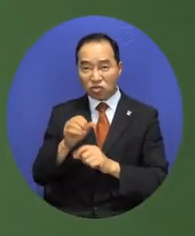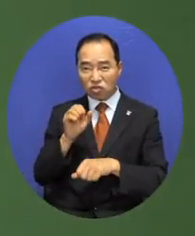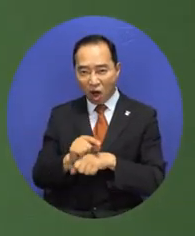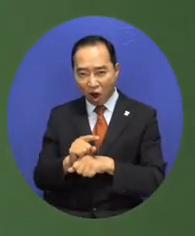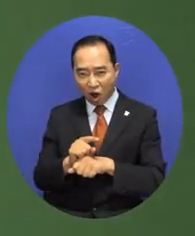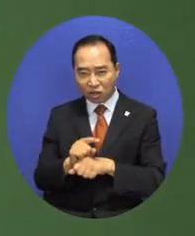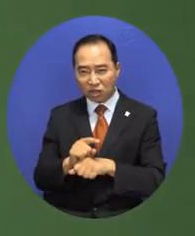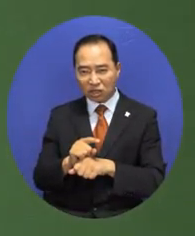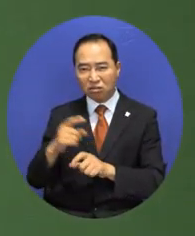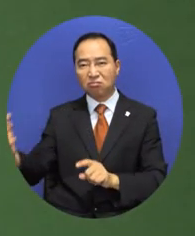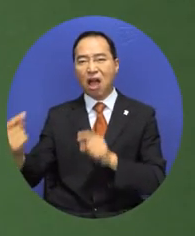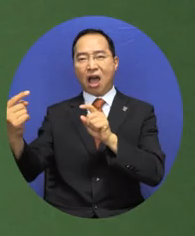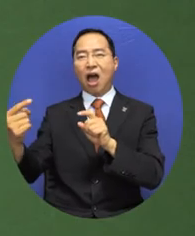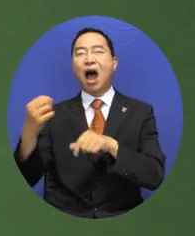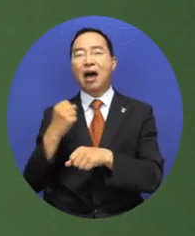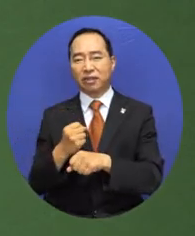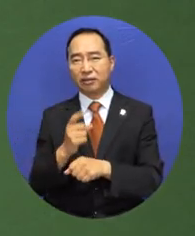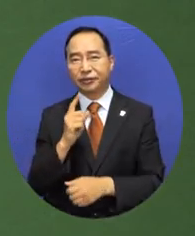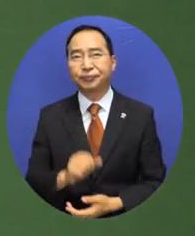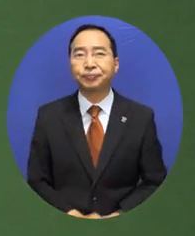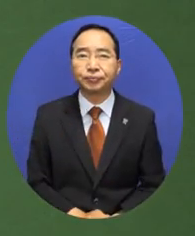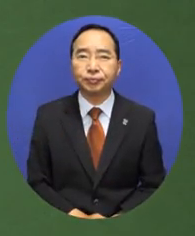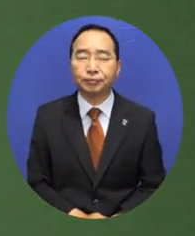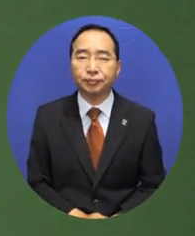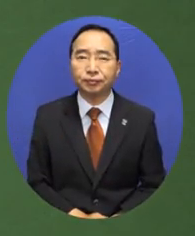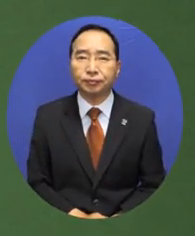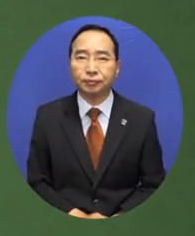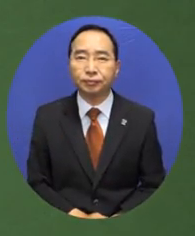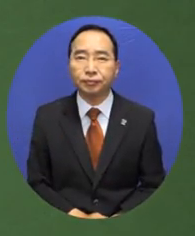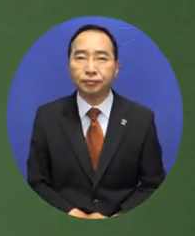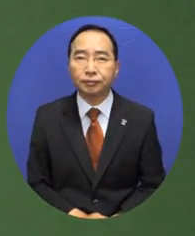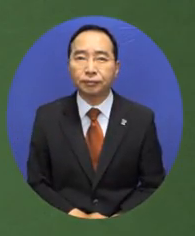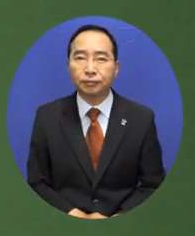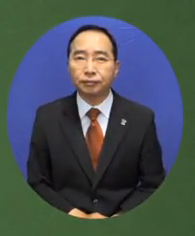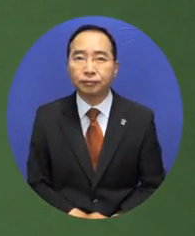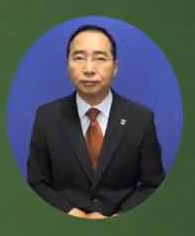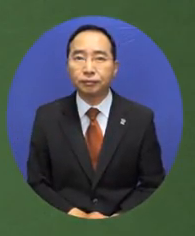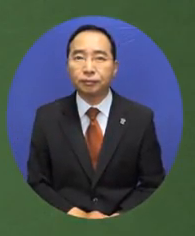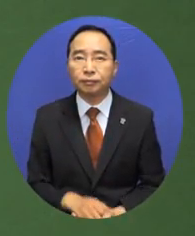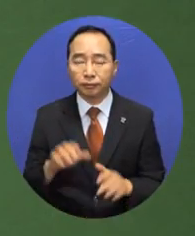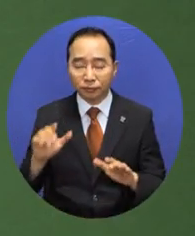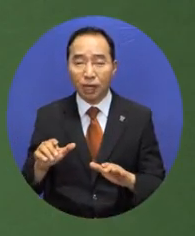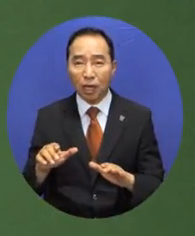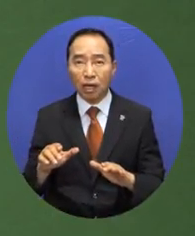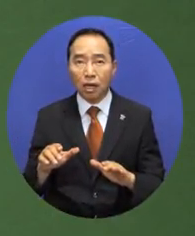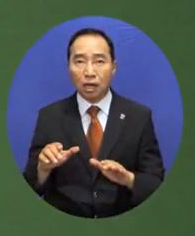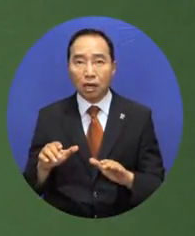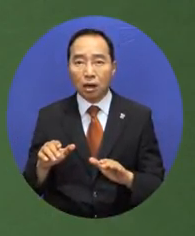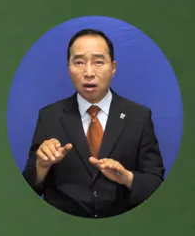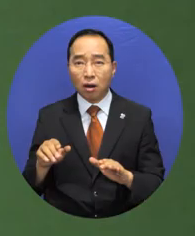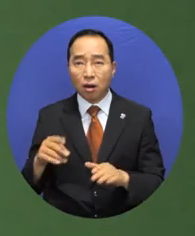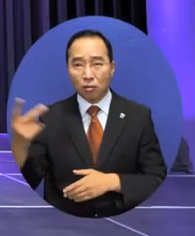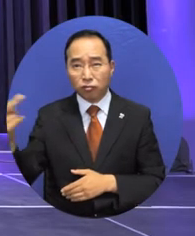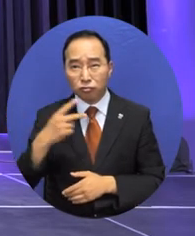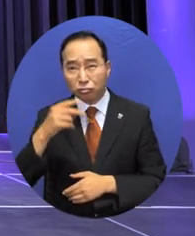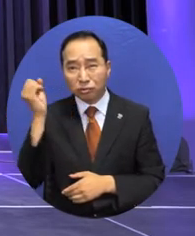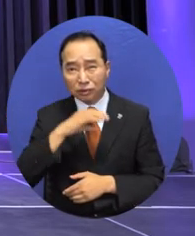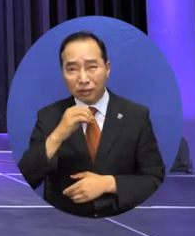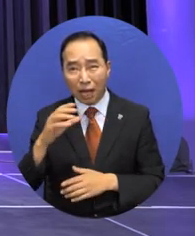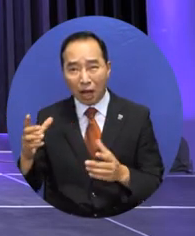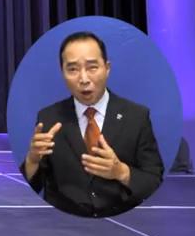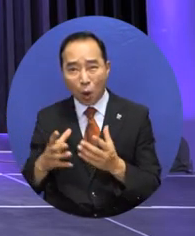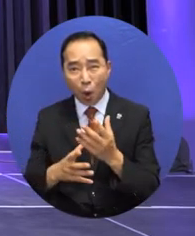세 번째는 동일성이 포획되거나 환원되지 않는 차이 그 자체입니다. 그것을 이해하기 쉽게 한